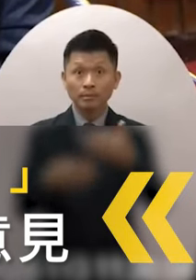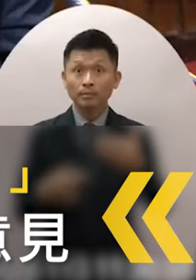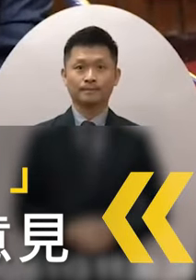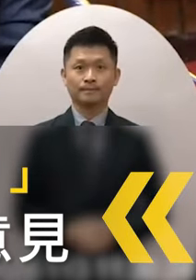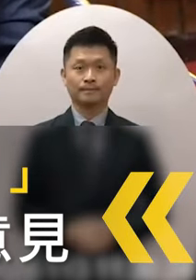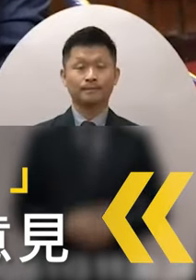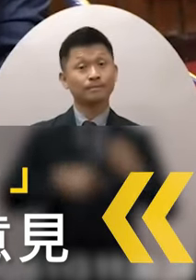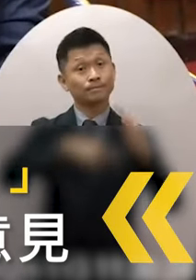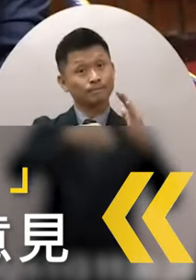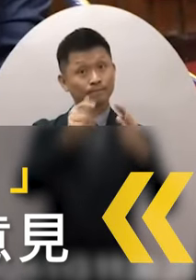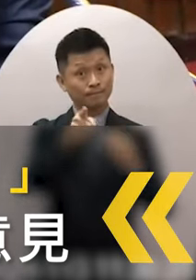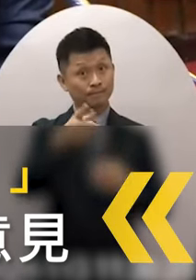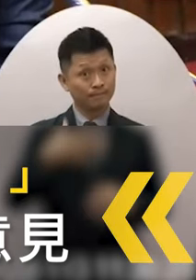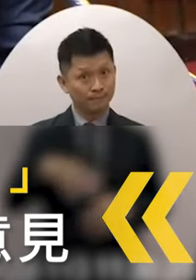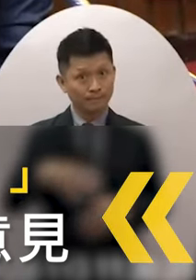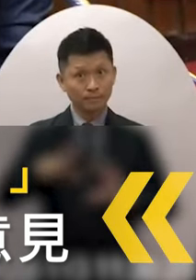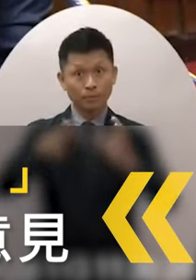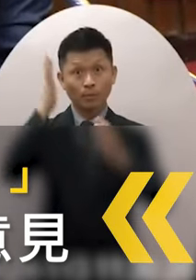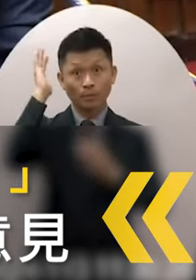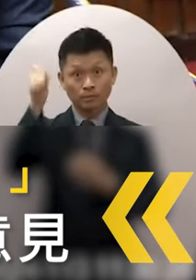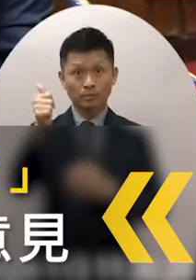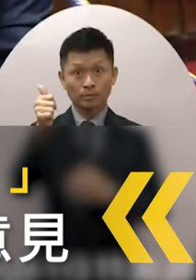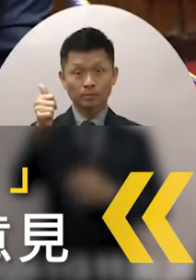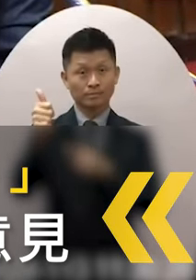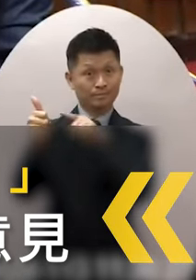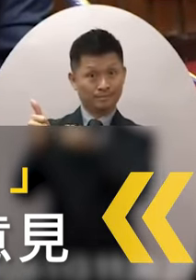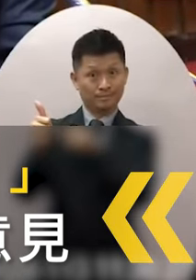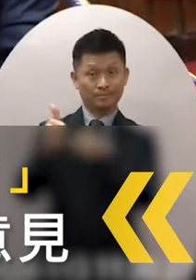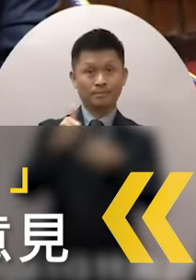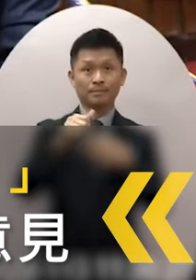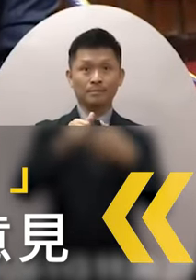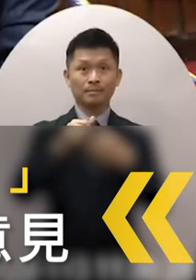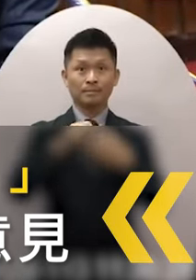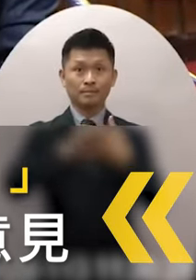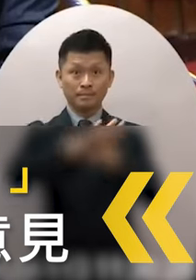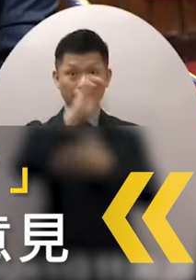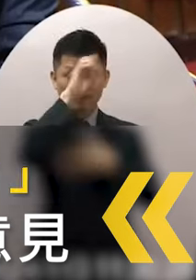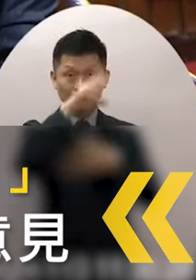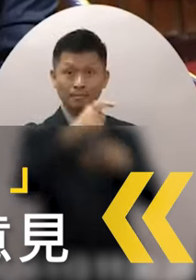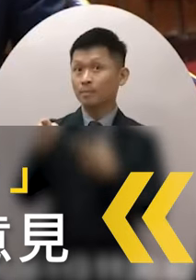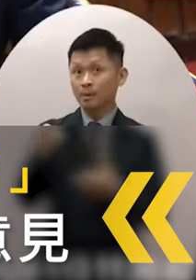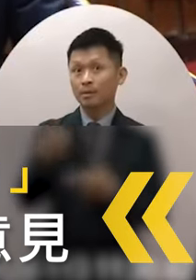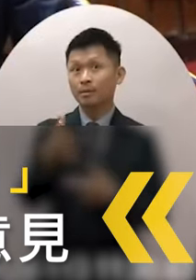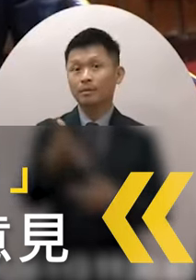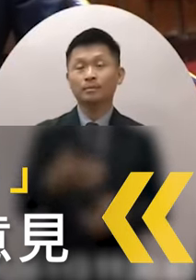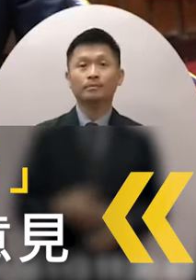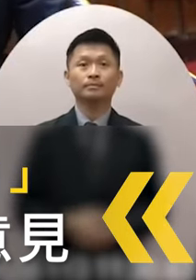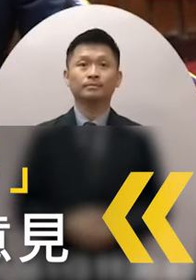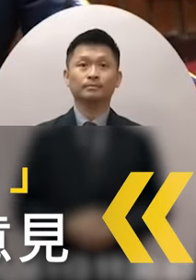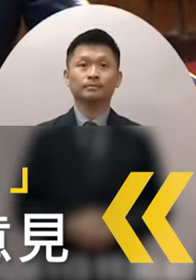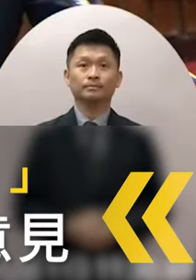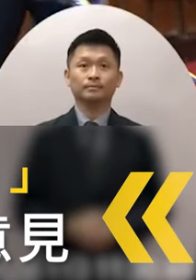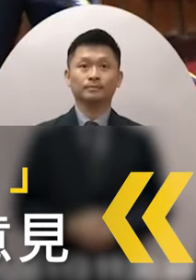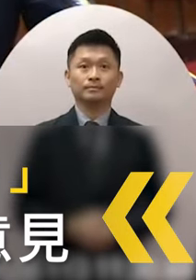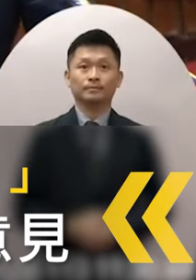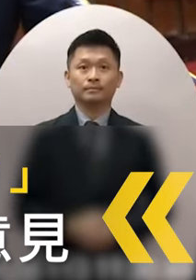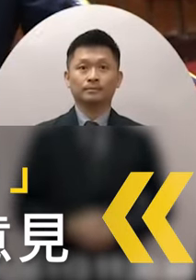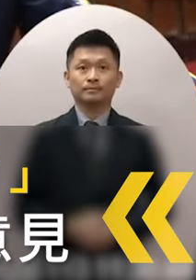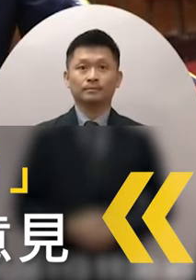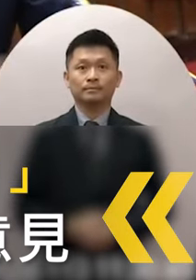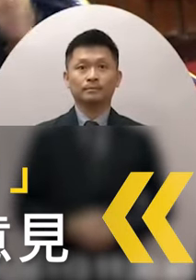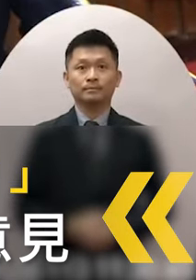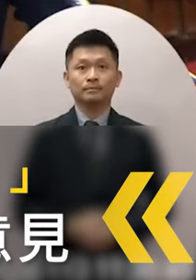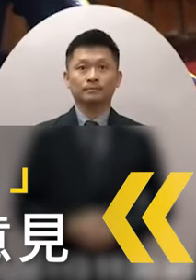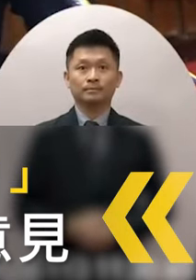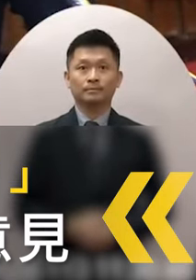判断。 那您知不知道为什么总统不愿意跟在野党有任何的？ 总统没有说不愿意啊，他自有判断，在什么时机用什